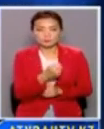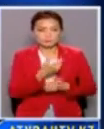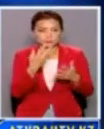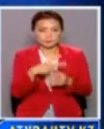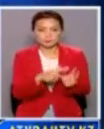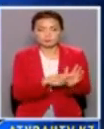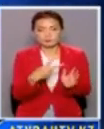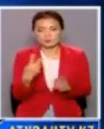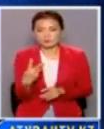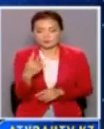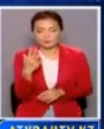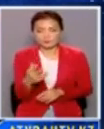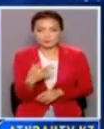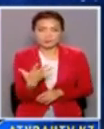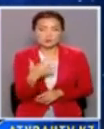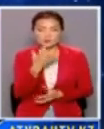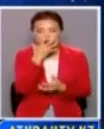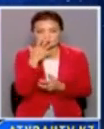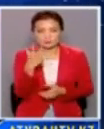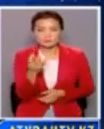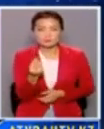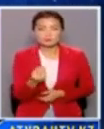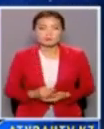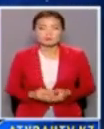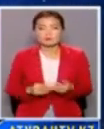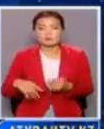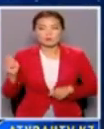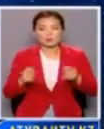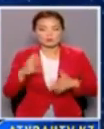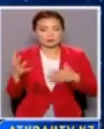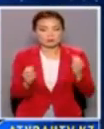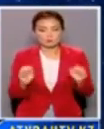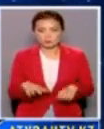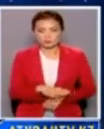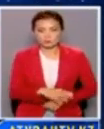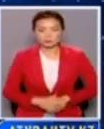27-32, оңтүстікте 35 жылы. Сонымен қатар кей жерлерде желдің күшеюі күтіледі.